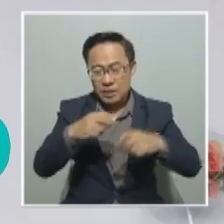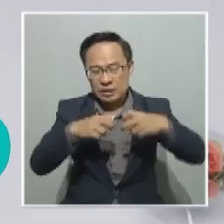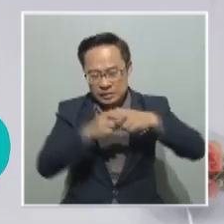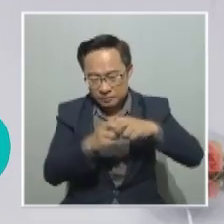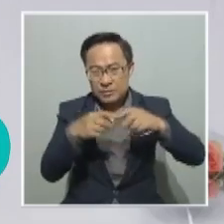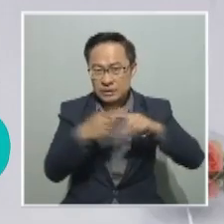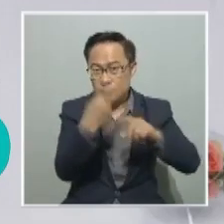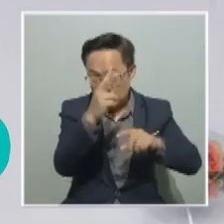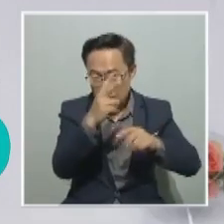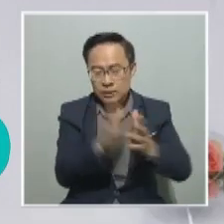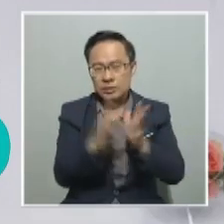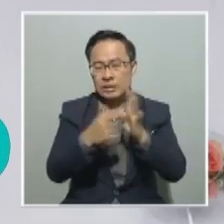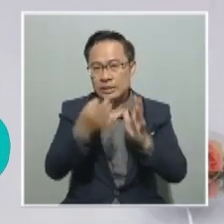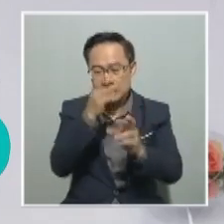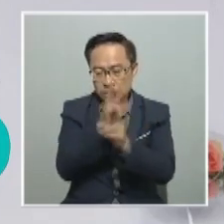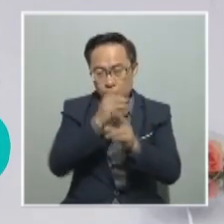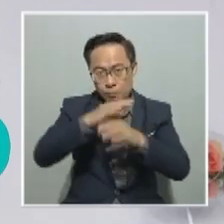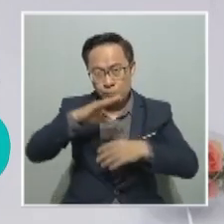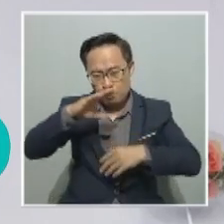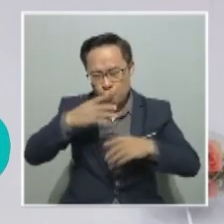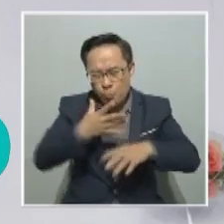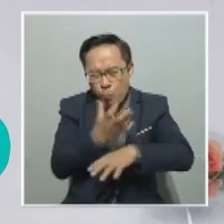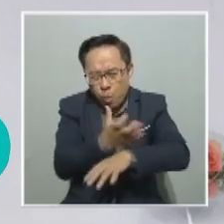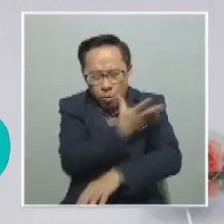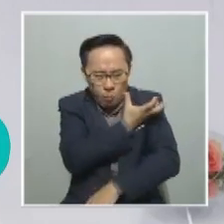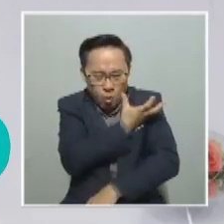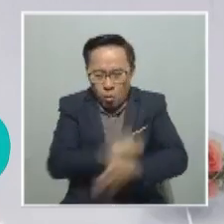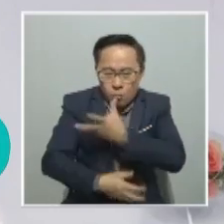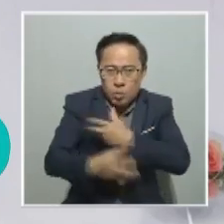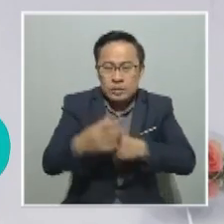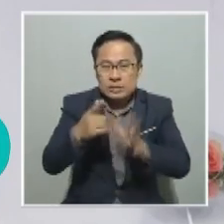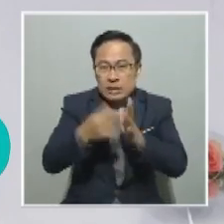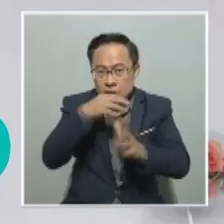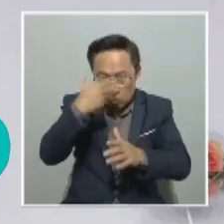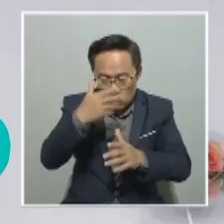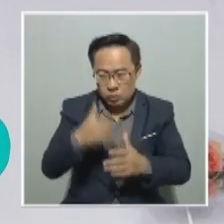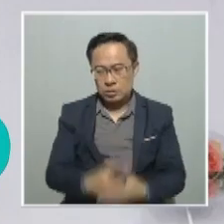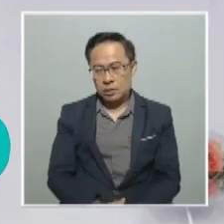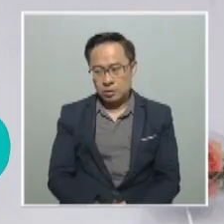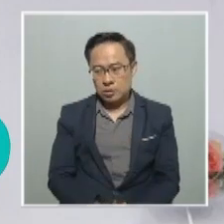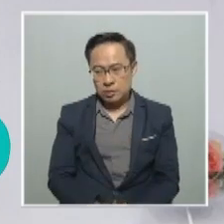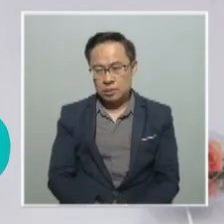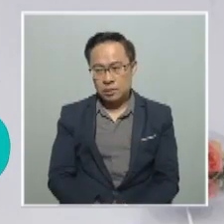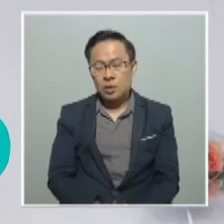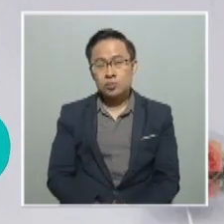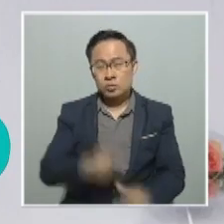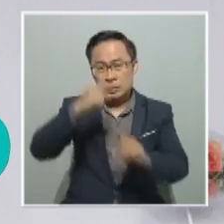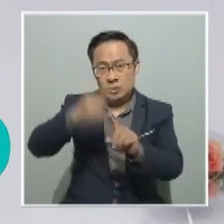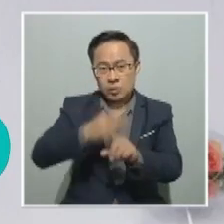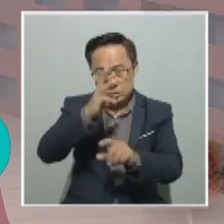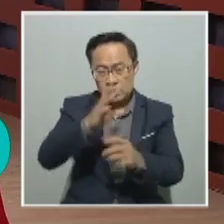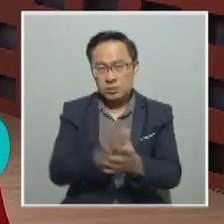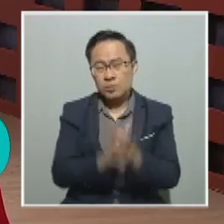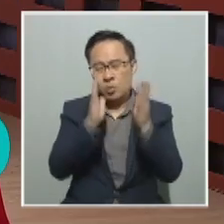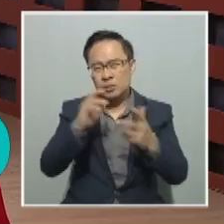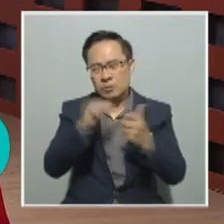ปล่อยมันติดไปนะกินยาแก้ปวดเสร็จปุ๊บบางคนเขาทนไม่ไหวเพราะว่าต้องบอกเลยนะคนอย่างพวกเราเนี่ยใช้ชีวิตได้ปกตินะเราจะรู้สึกเราจะไม่เข้าใจความรู้สึกไ